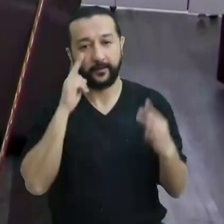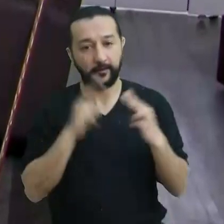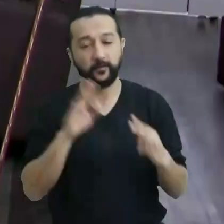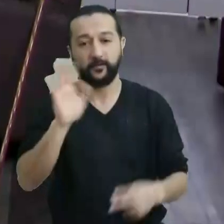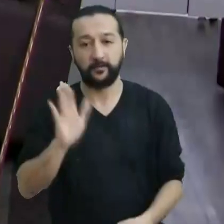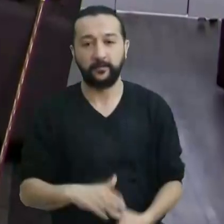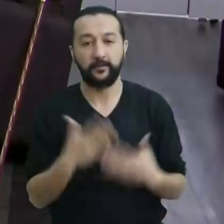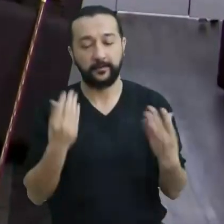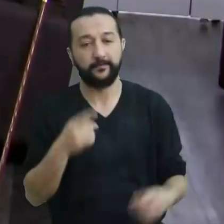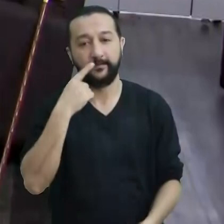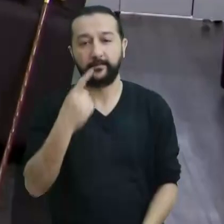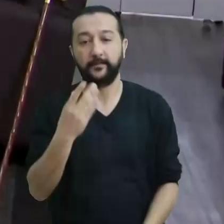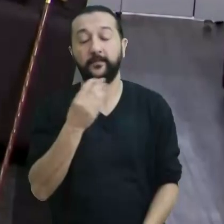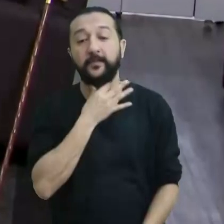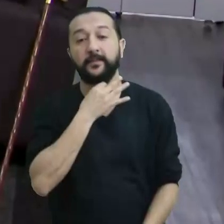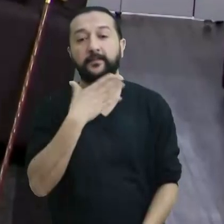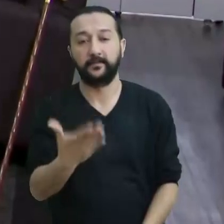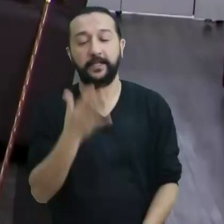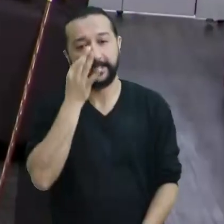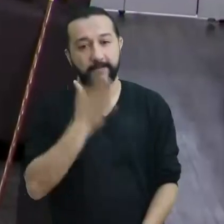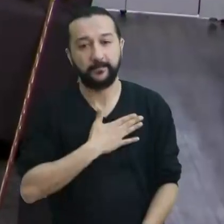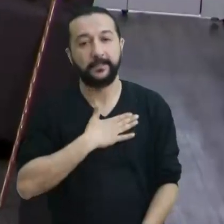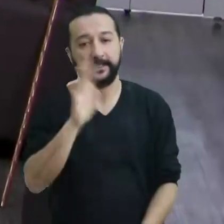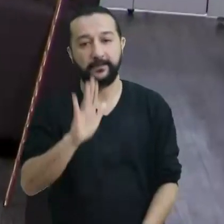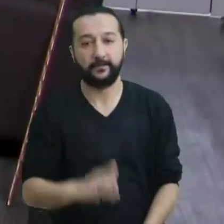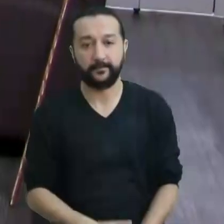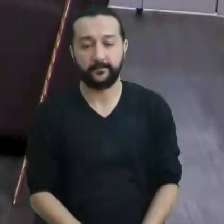Görüşürüz. Hadi ya. Hadi çok gidelim. Teşekkürler. Hadi canım,